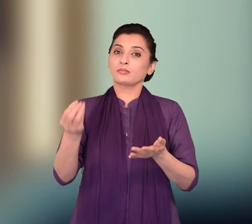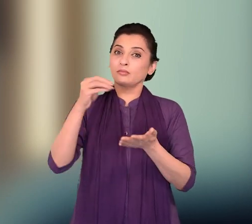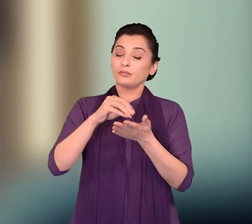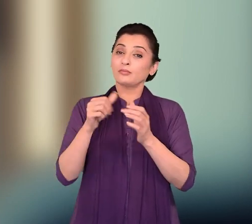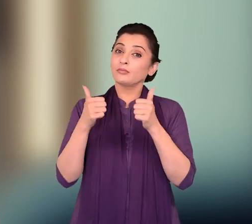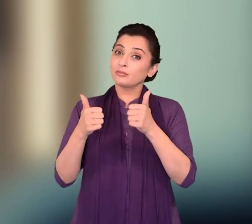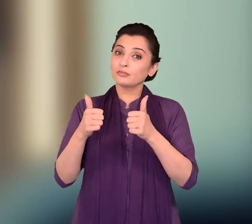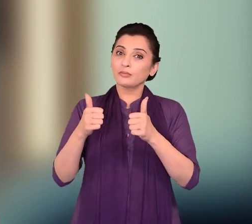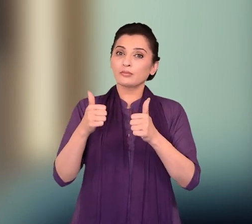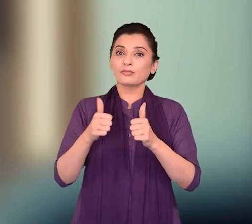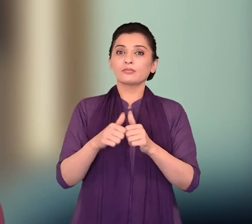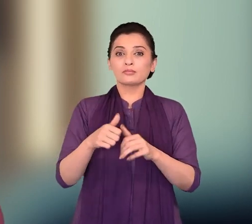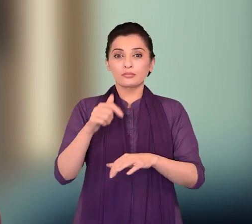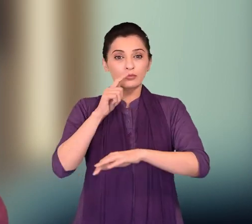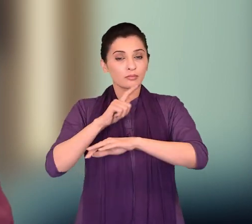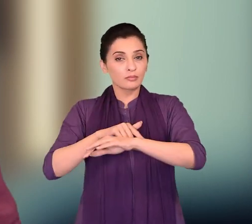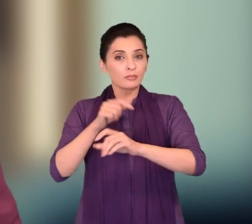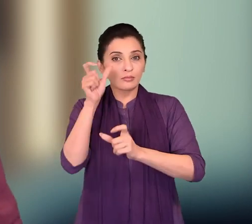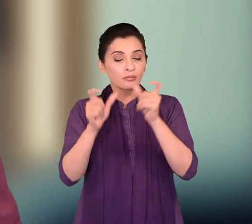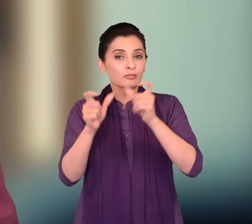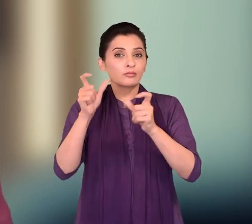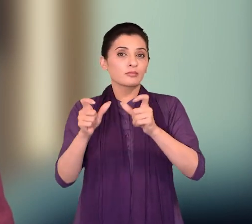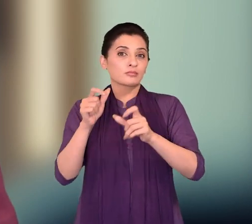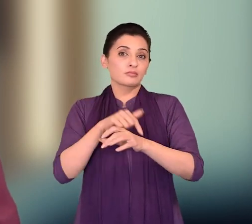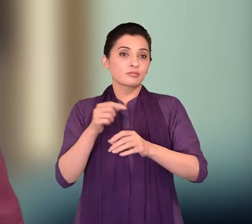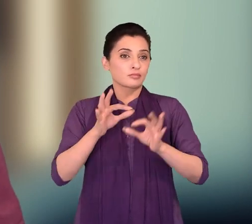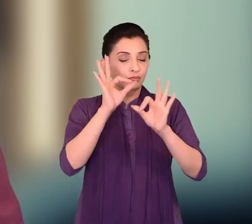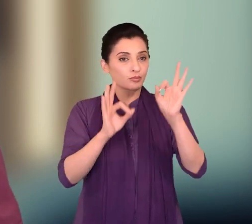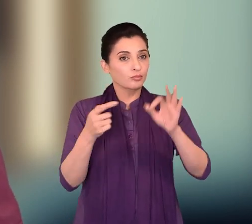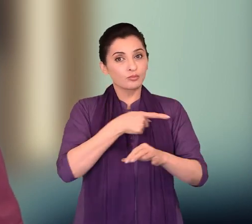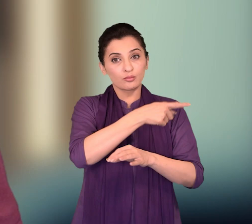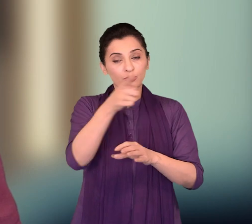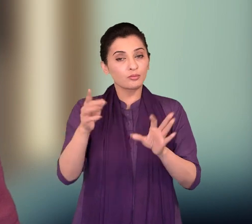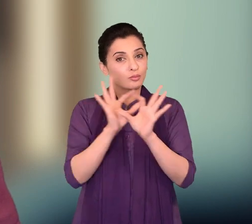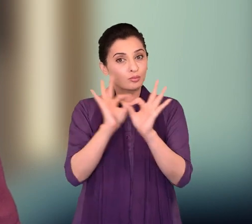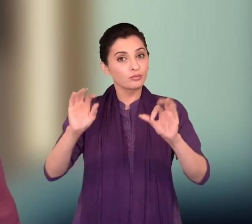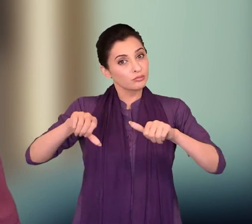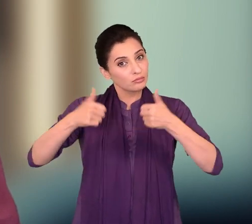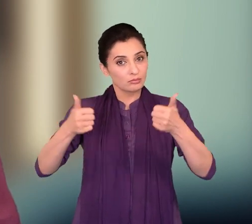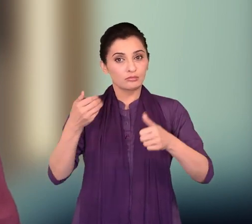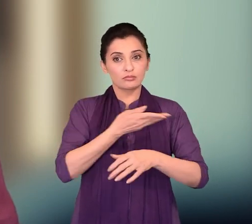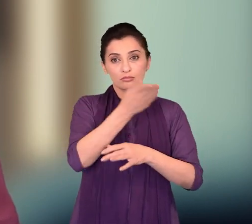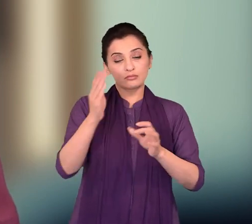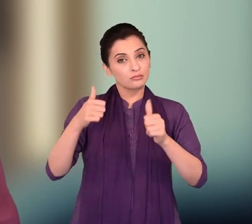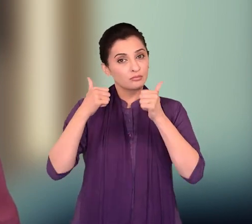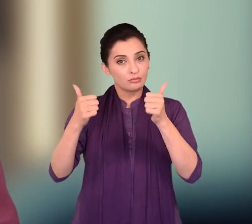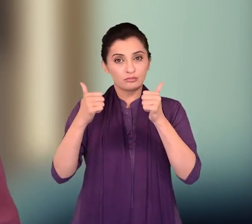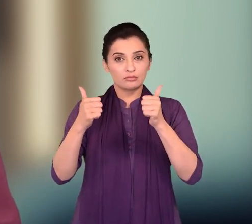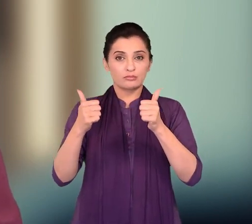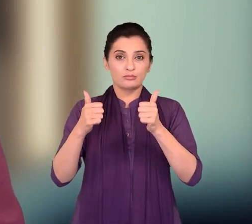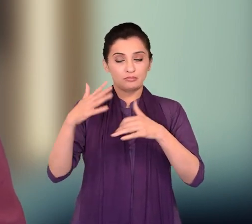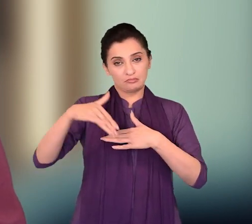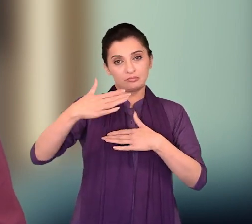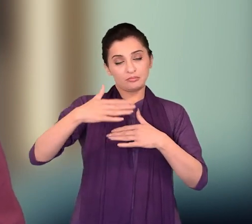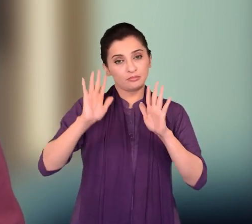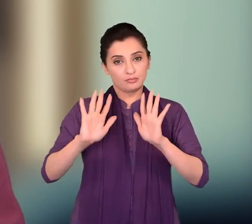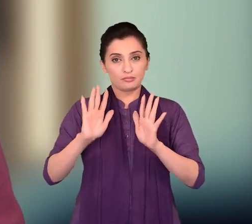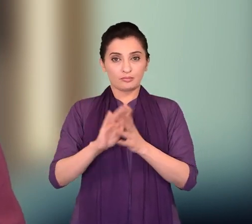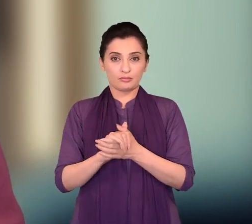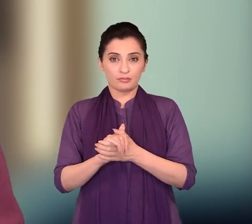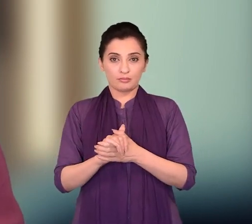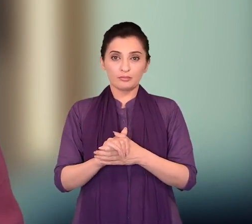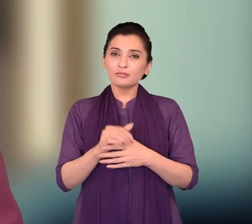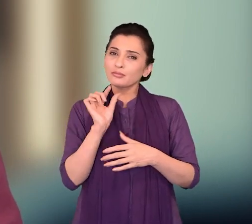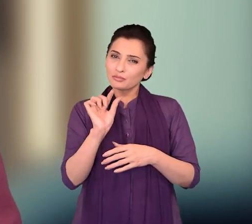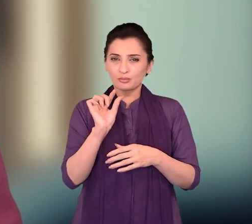سے ہمارا لوڈ جو ہے وہ کم ہوئے گا مریضوں کا, اور ایک ہیلدیئر انوائرمنٹ اور ایک ہیلدیئر سوسائٹی کے اندر ہم